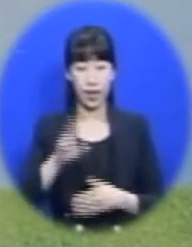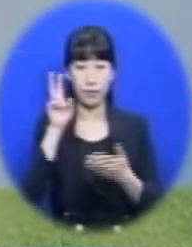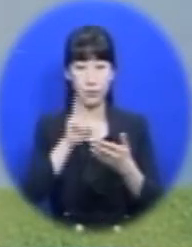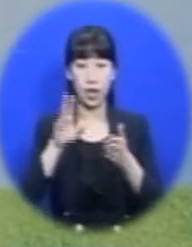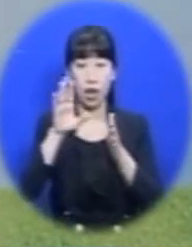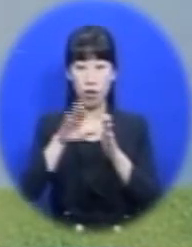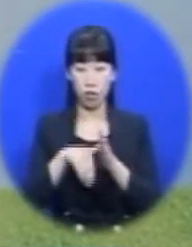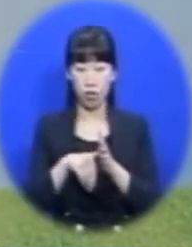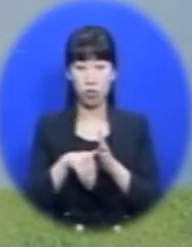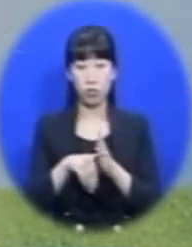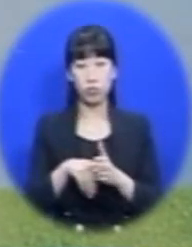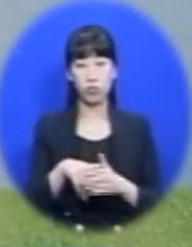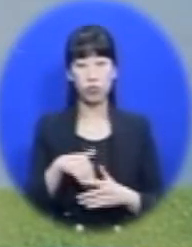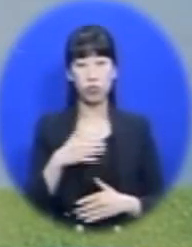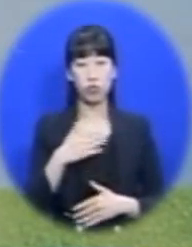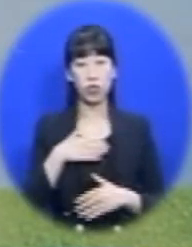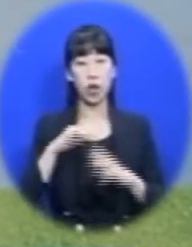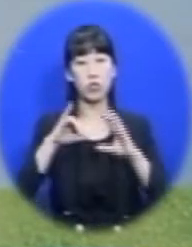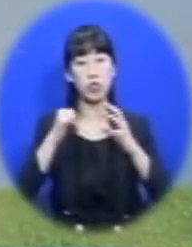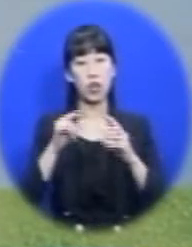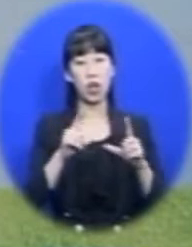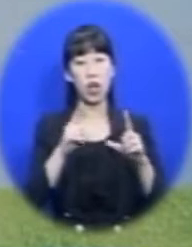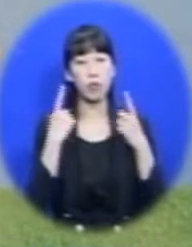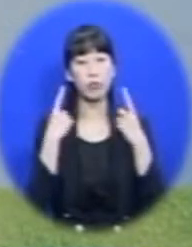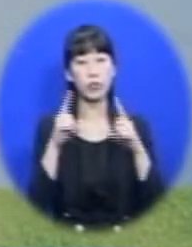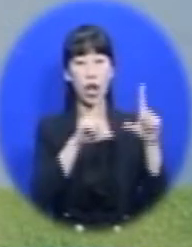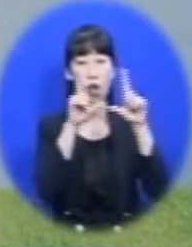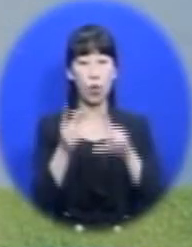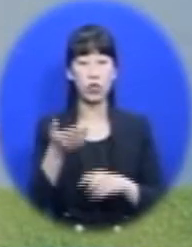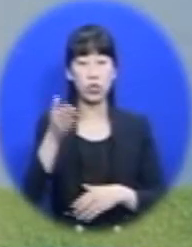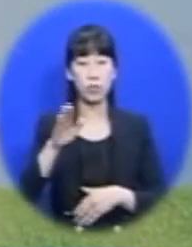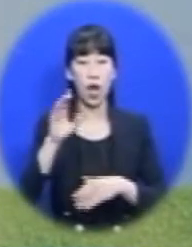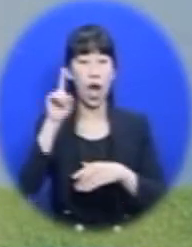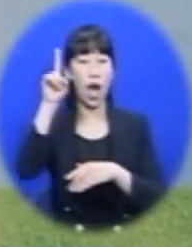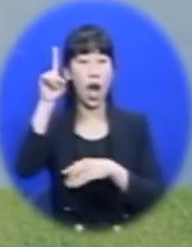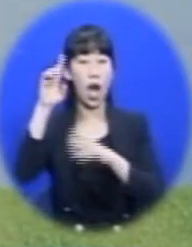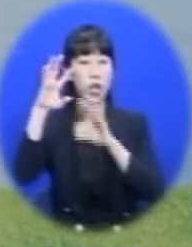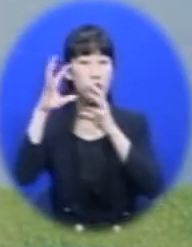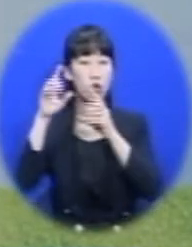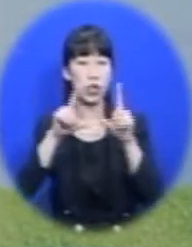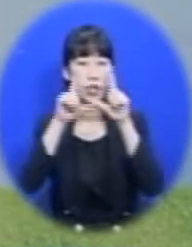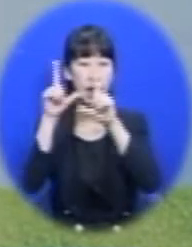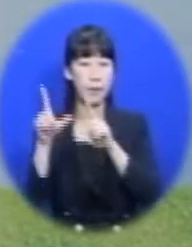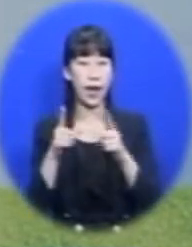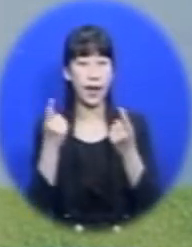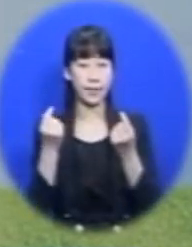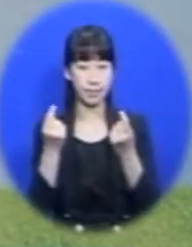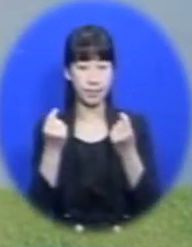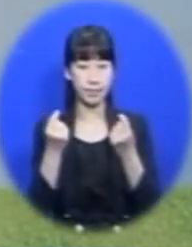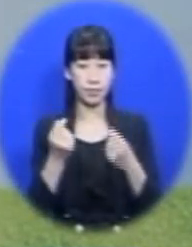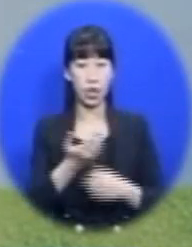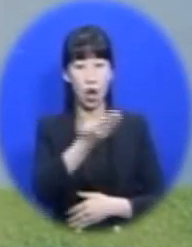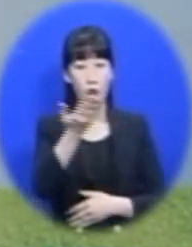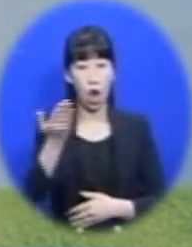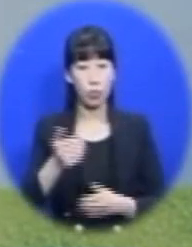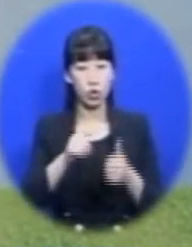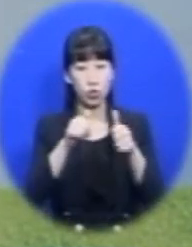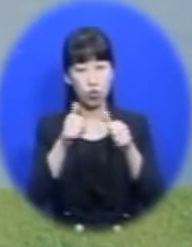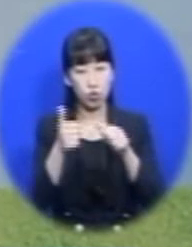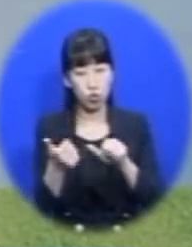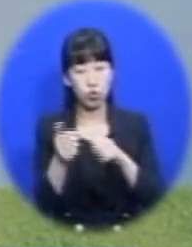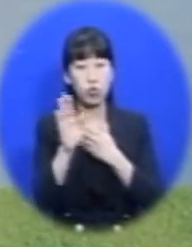때는 우리가 이 세상에 살지만 천국의 삶을 사는 겁니다. 여러분이 죽고 난 다음에, 그